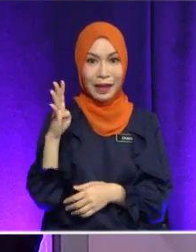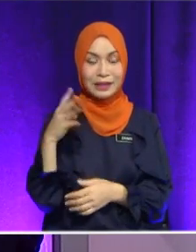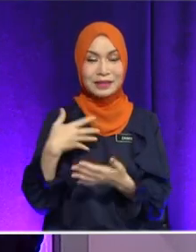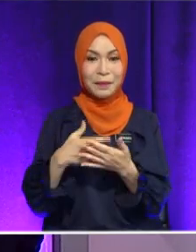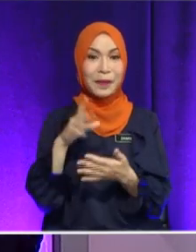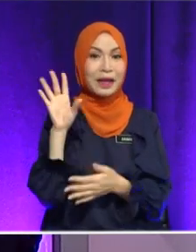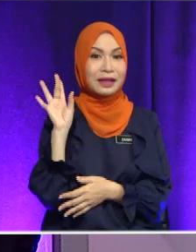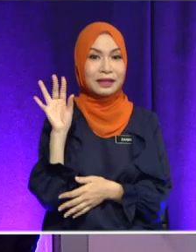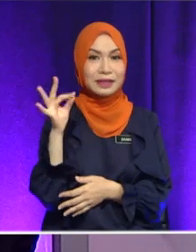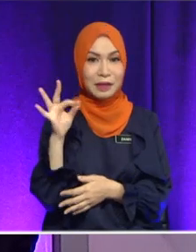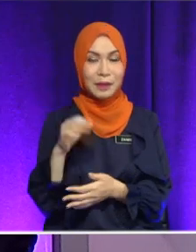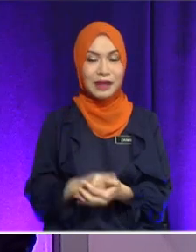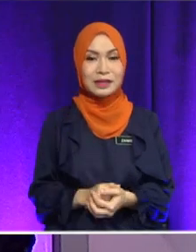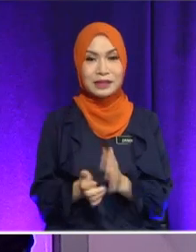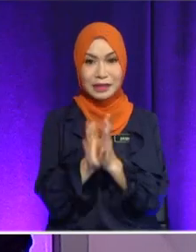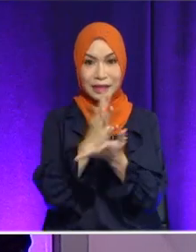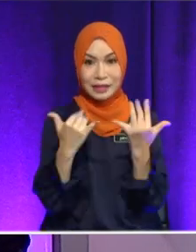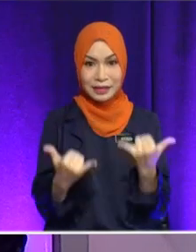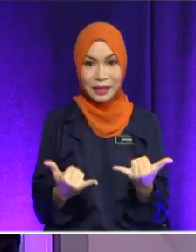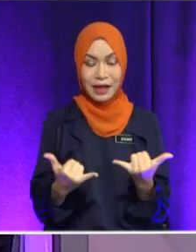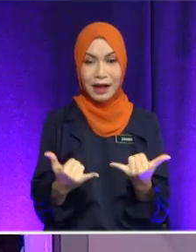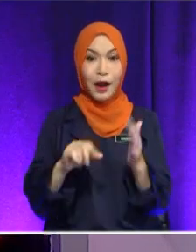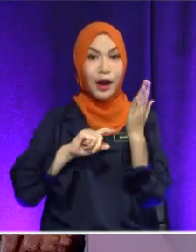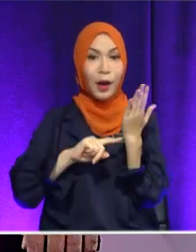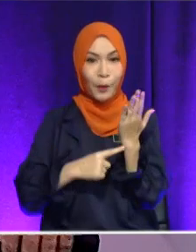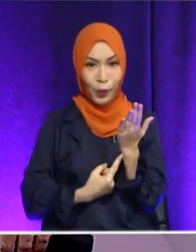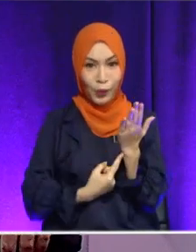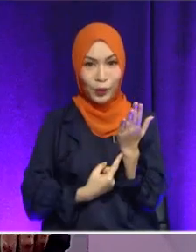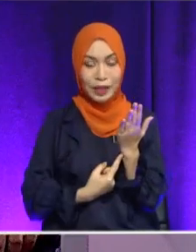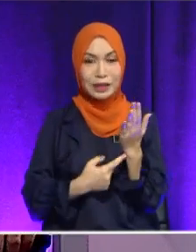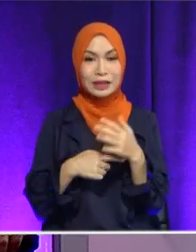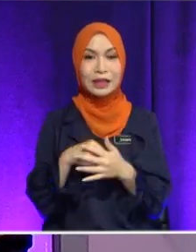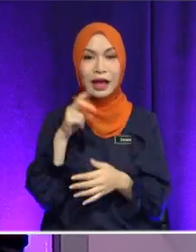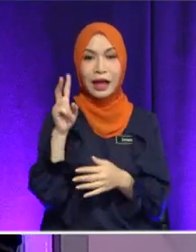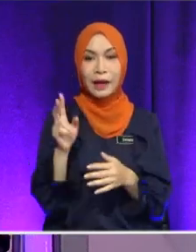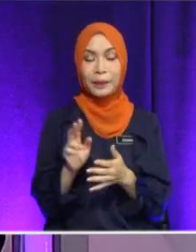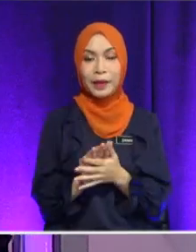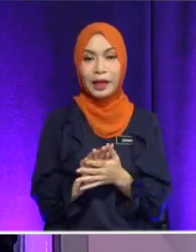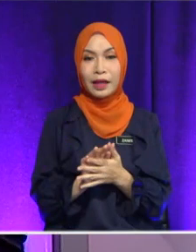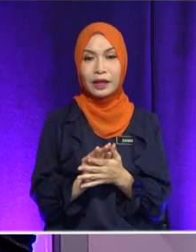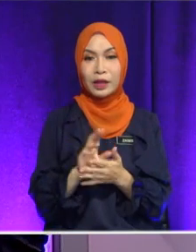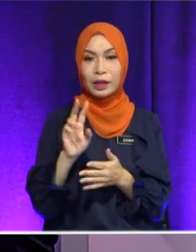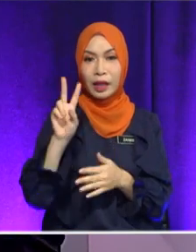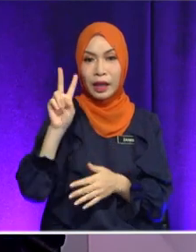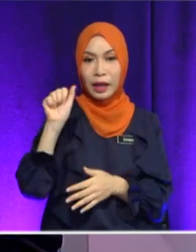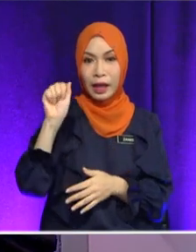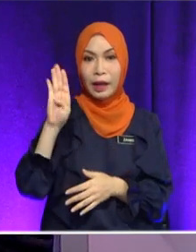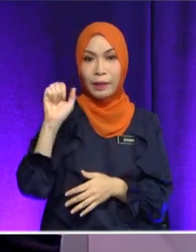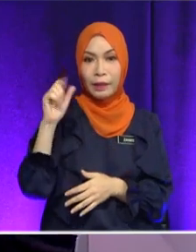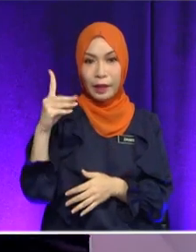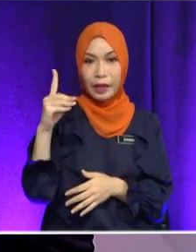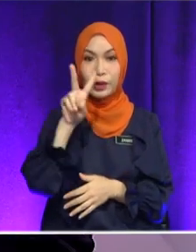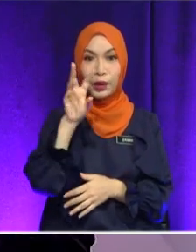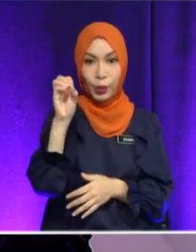abad ke-20 hingga abad masa kini Oke Sebelum kita mulai kita pada ini apakah itu Kalau kita